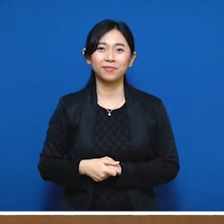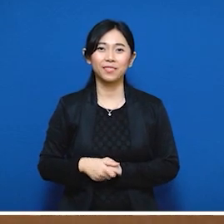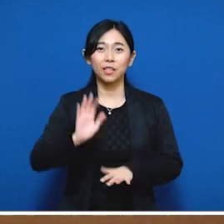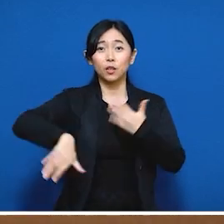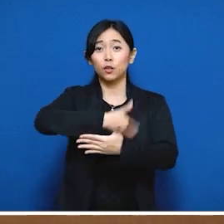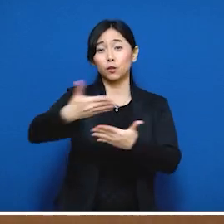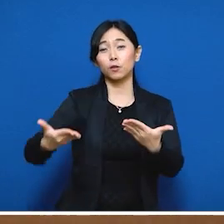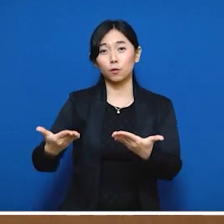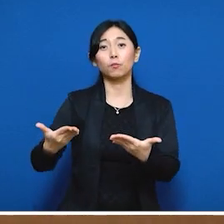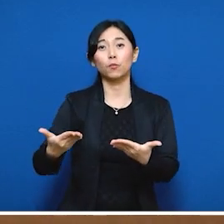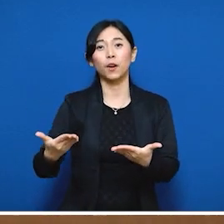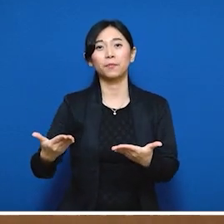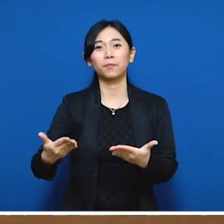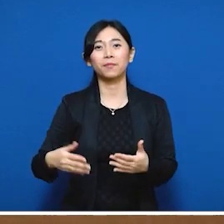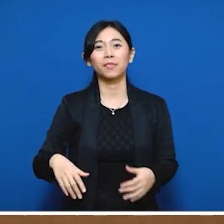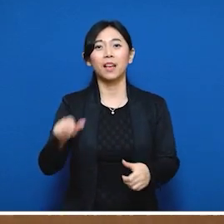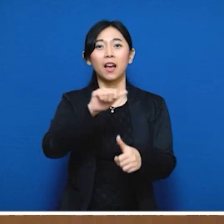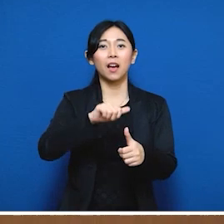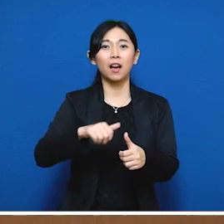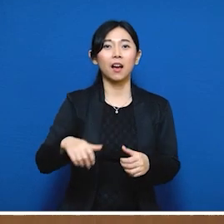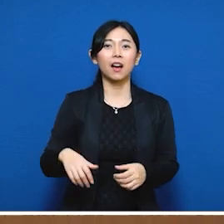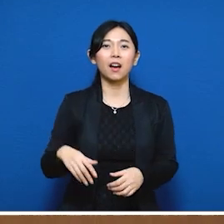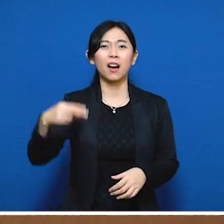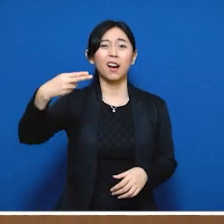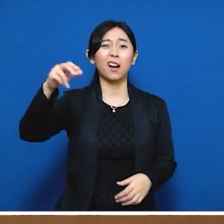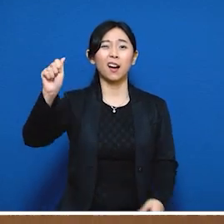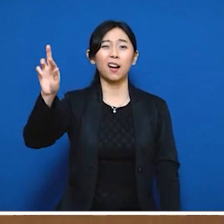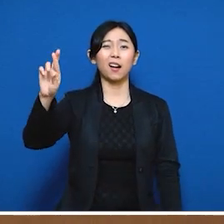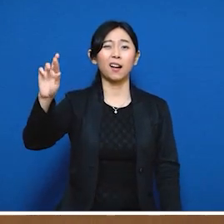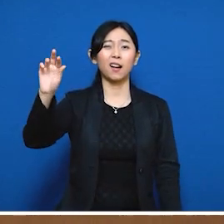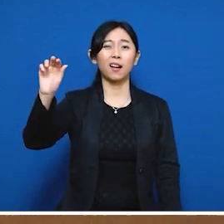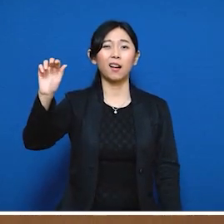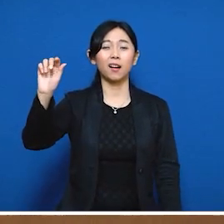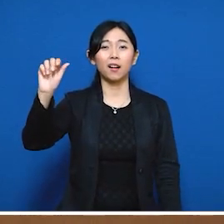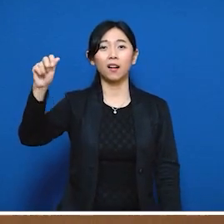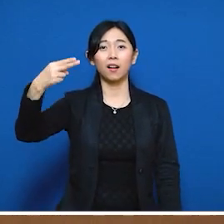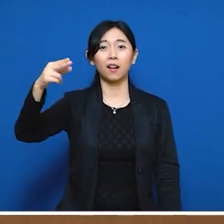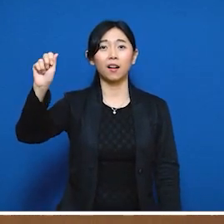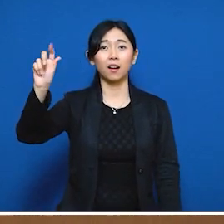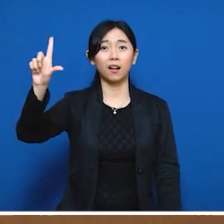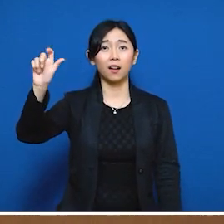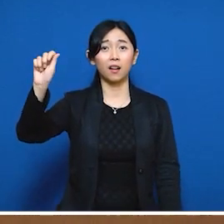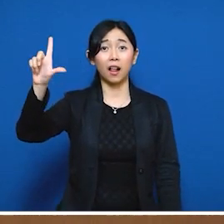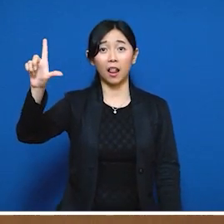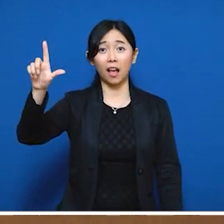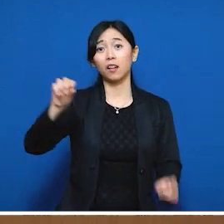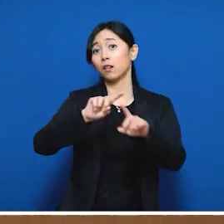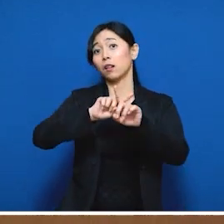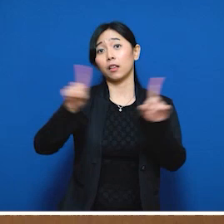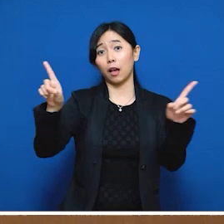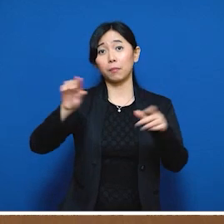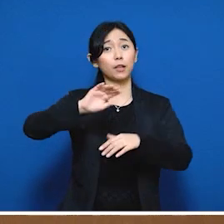Segala sesuatu halal bagiku, tetapi bukan semuanya berguna.